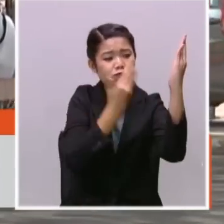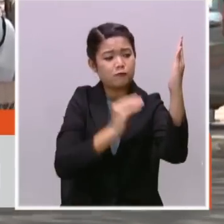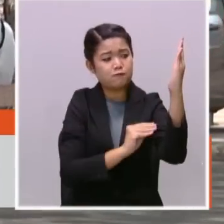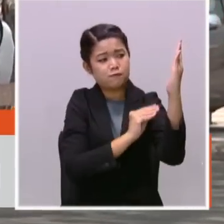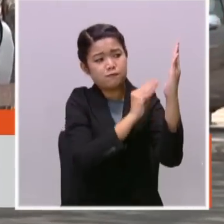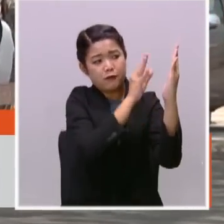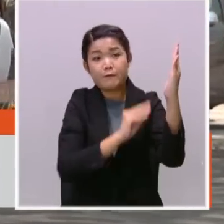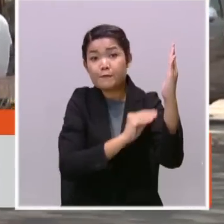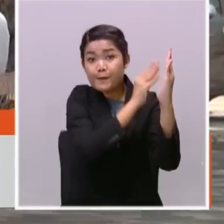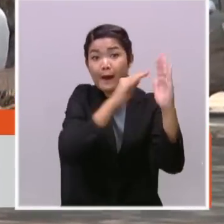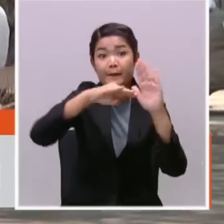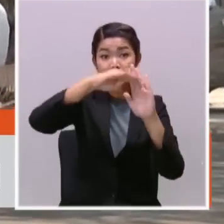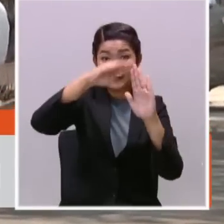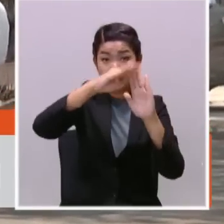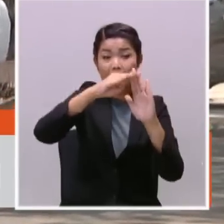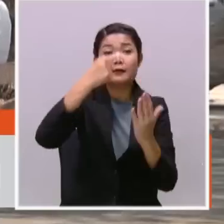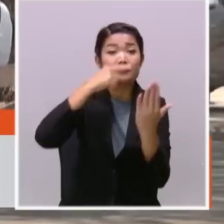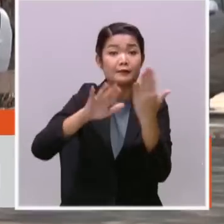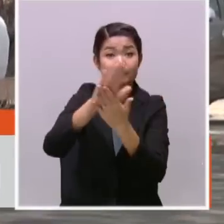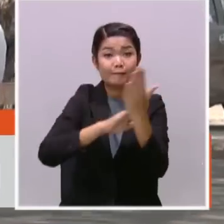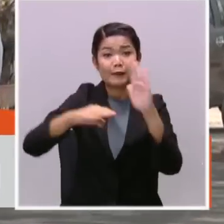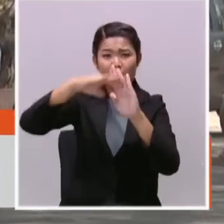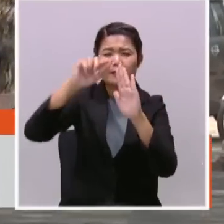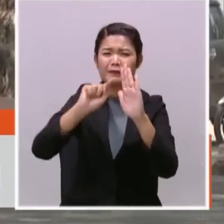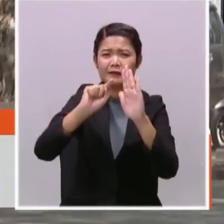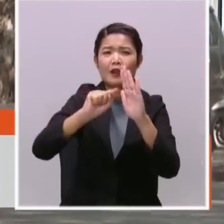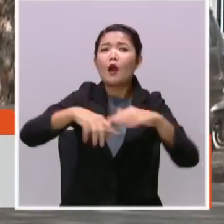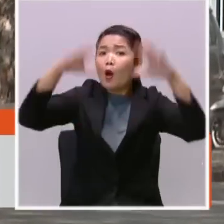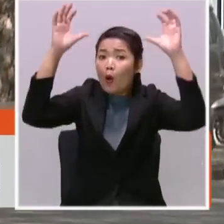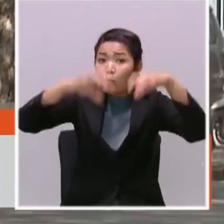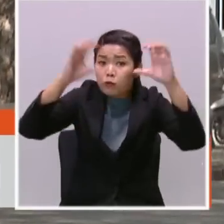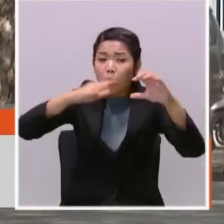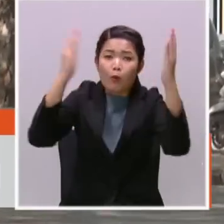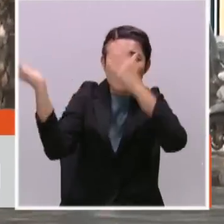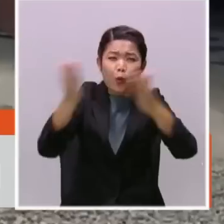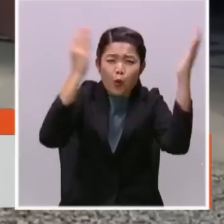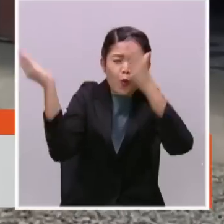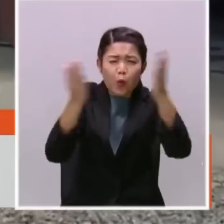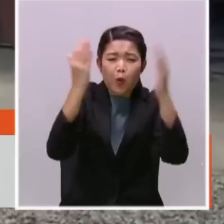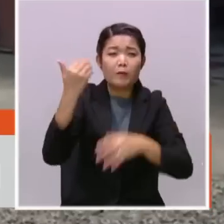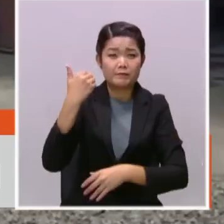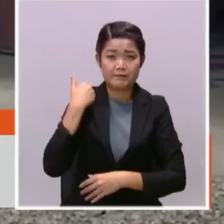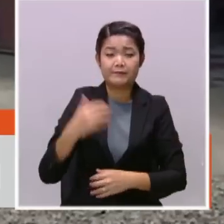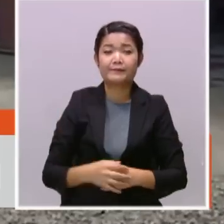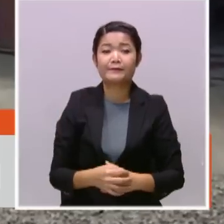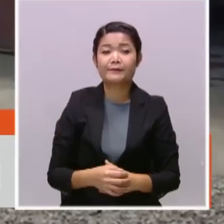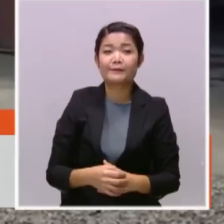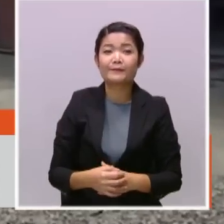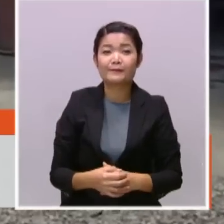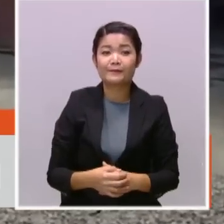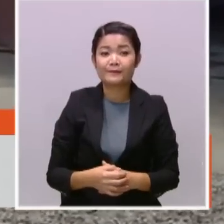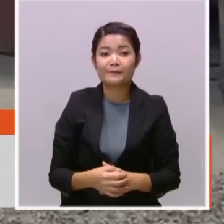กครมพักเหนือ ทำให้บิเวท Littleระเทศไยตอนบนยังคงมีฝนฟ้าขนONG ลมกระชกแงเกิดขได้ใบางพื้นที่